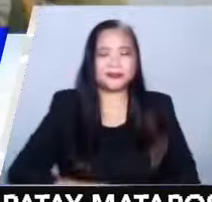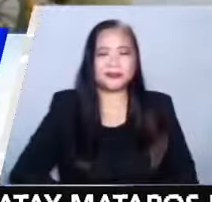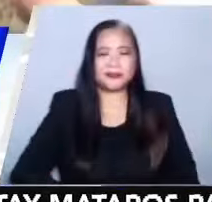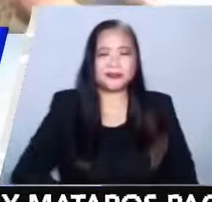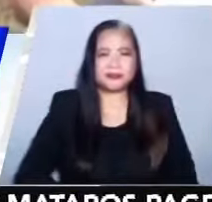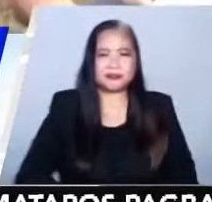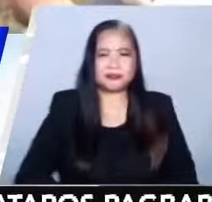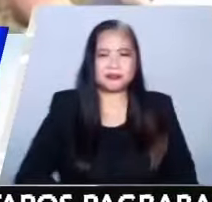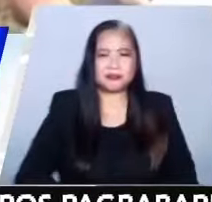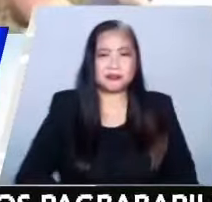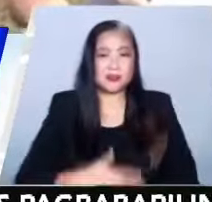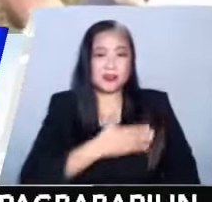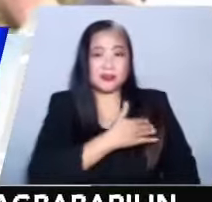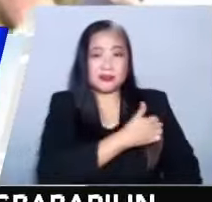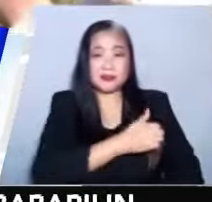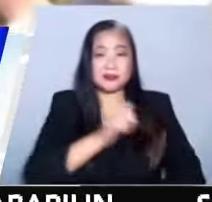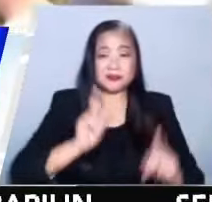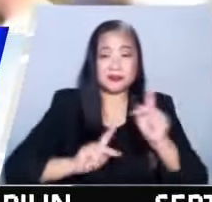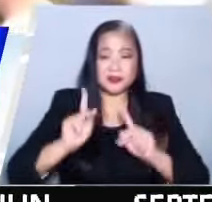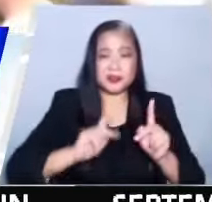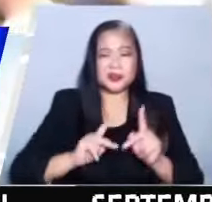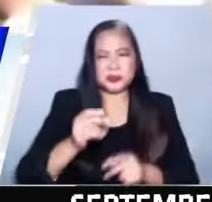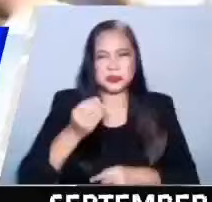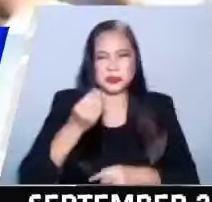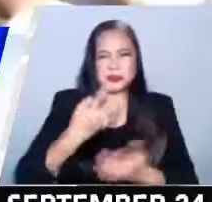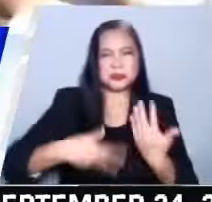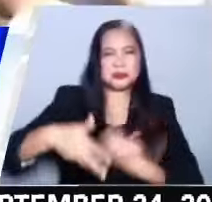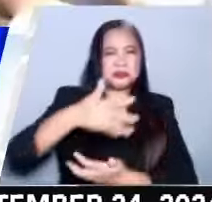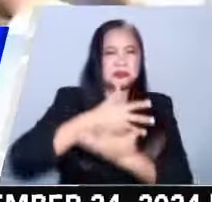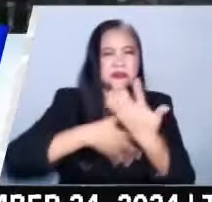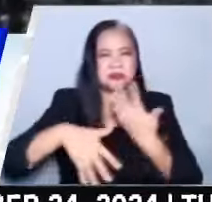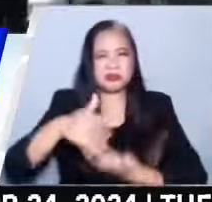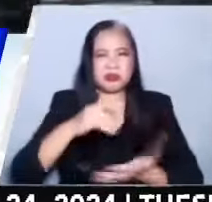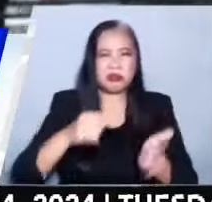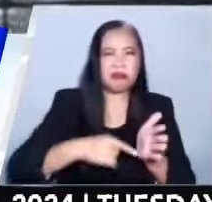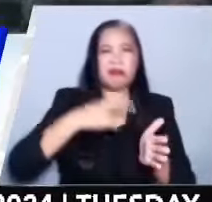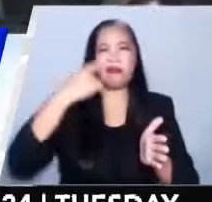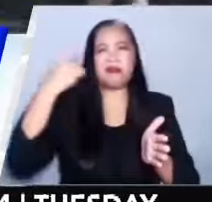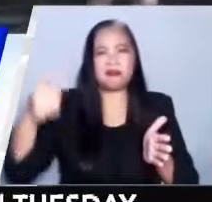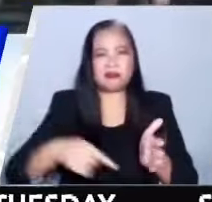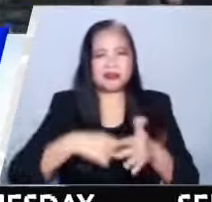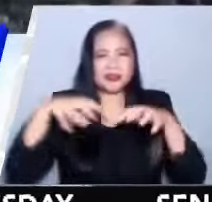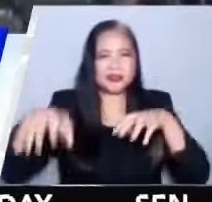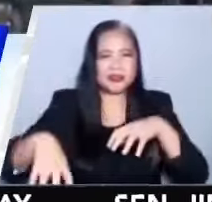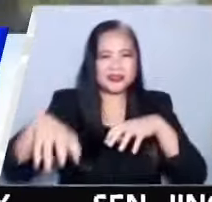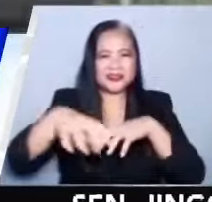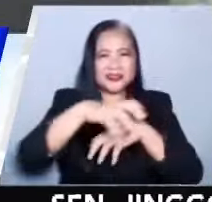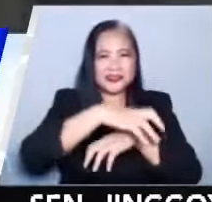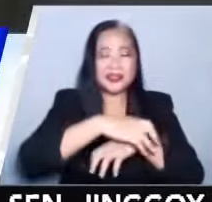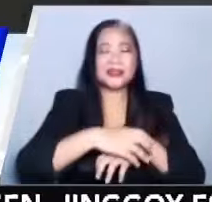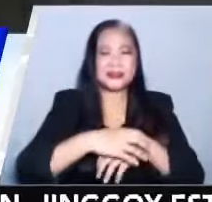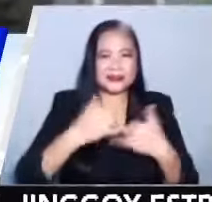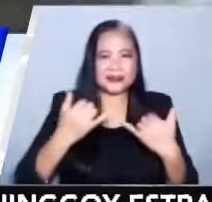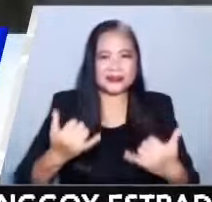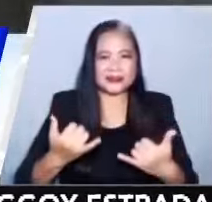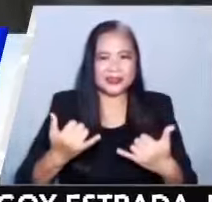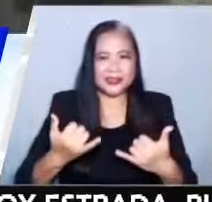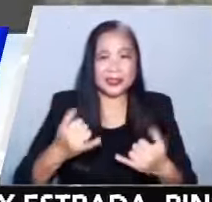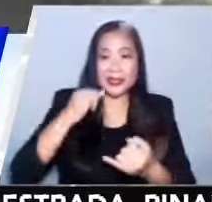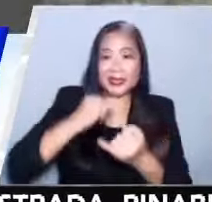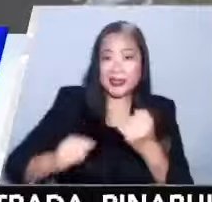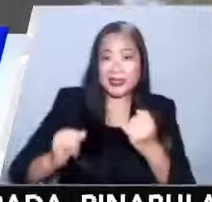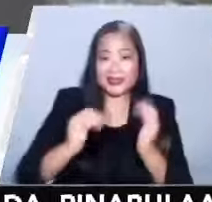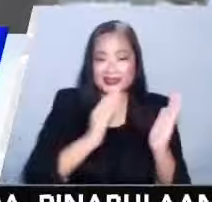Canadian, bibihira lang makasalamuha ang kanilang mga kapitbahay. Kaya sa pagbagsak ng huling piraso sa chain